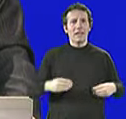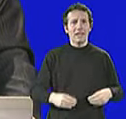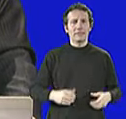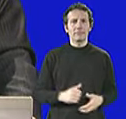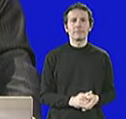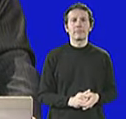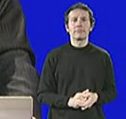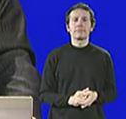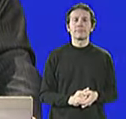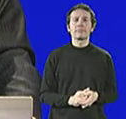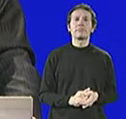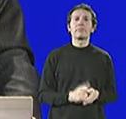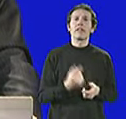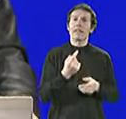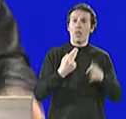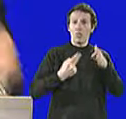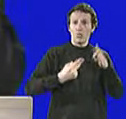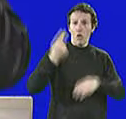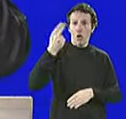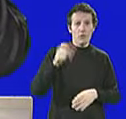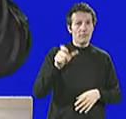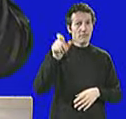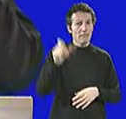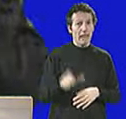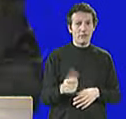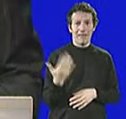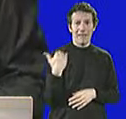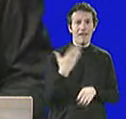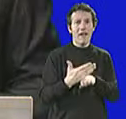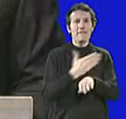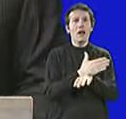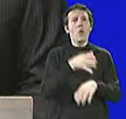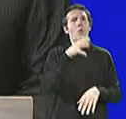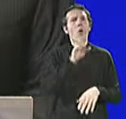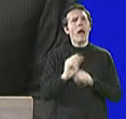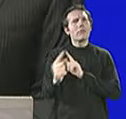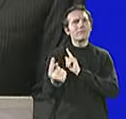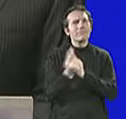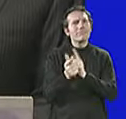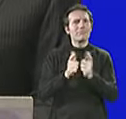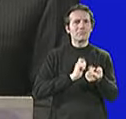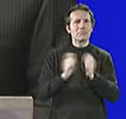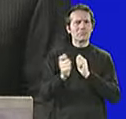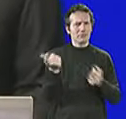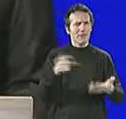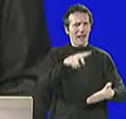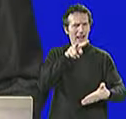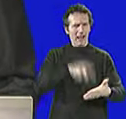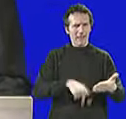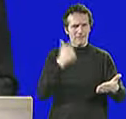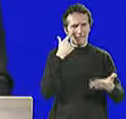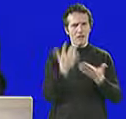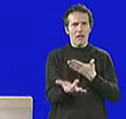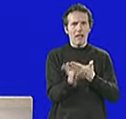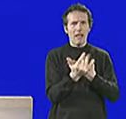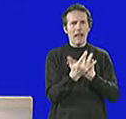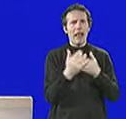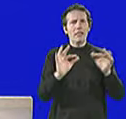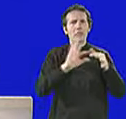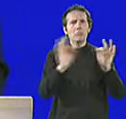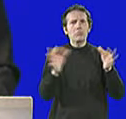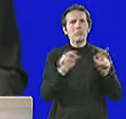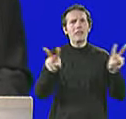du Nord que j'ai reçue avant Noël. Je veux vous la lire, en lire des